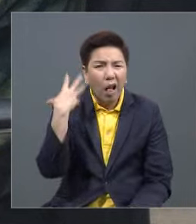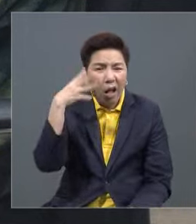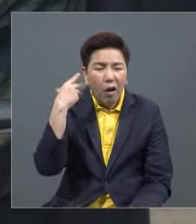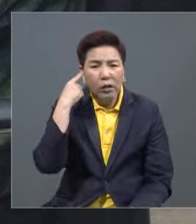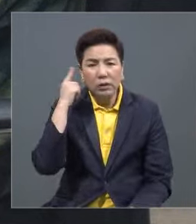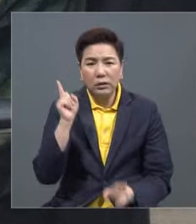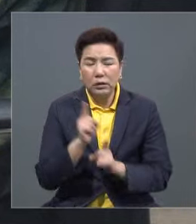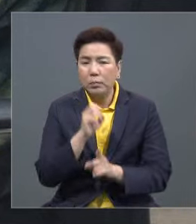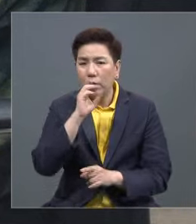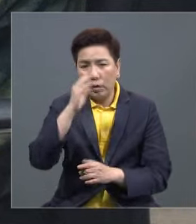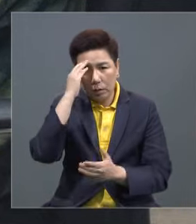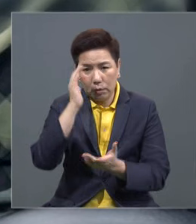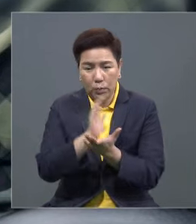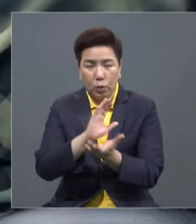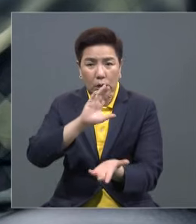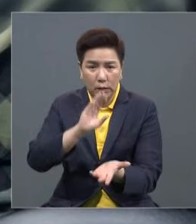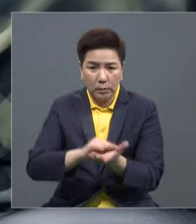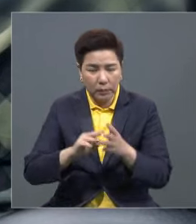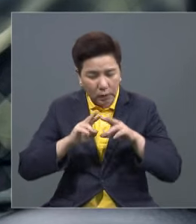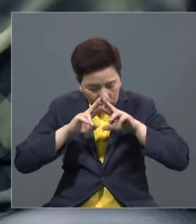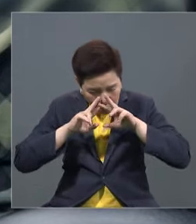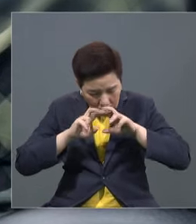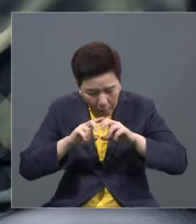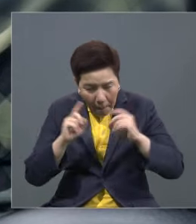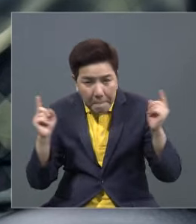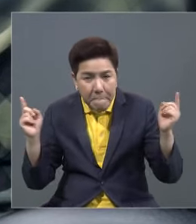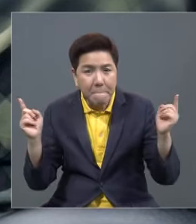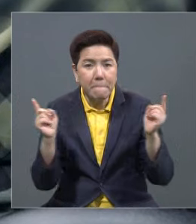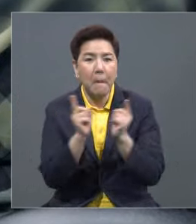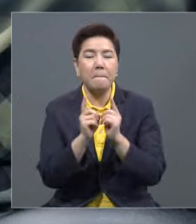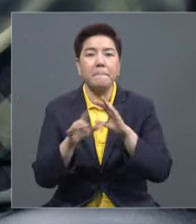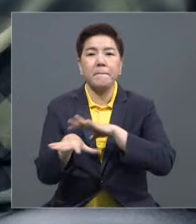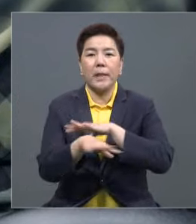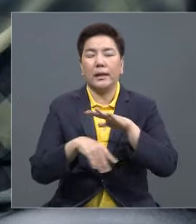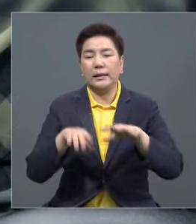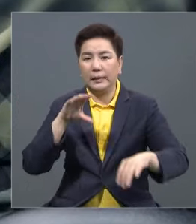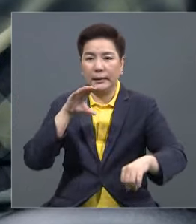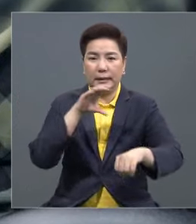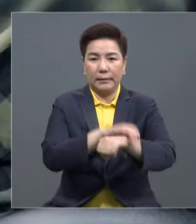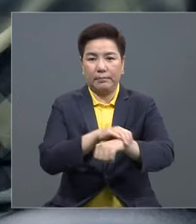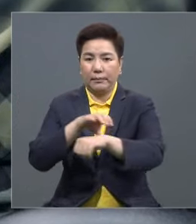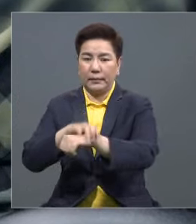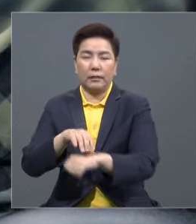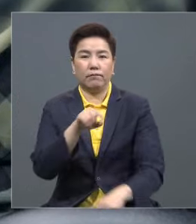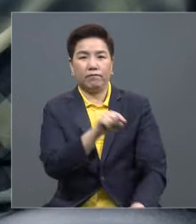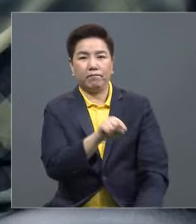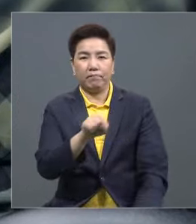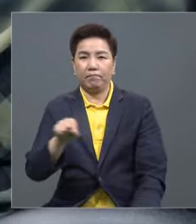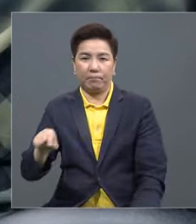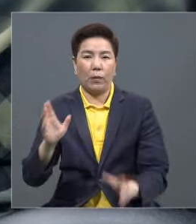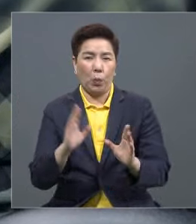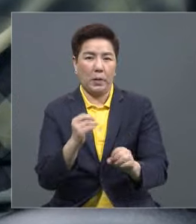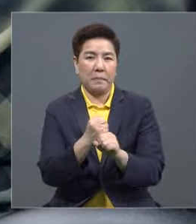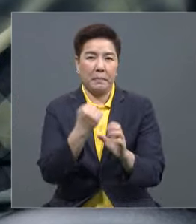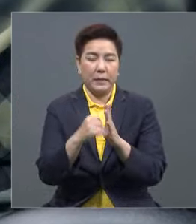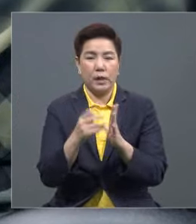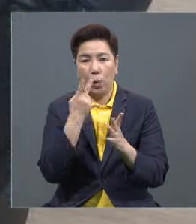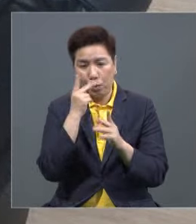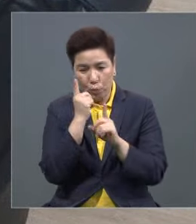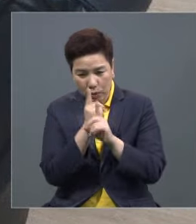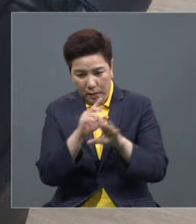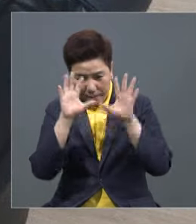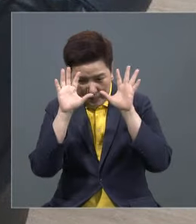แจ้งความกับตำรวจก่อนที่จะมีการสืบสวนติดตามจนพบหลักฐานและมีการออกหมายจับผู้ร่วมขบวนการหลายคนโดยจะเร่งในการติด